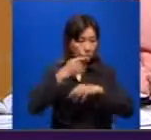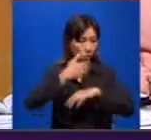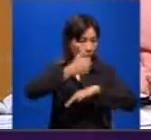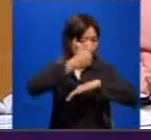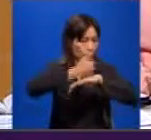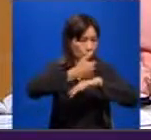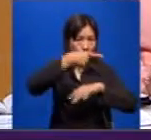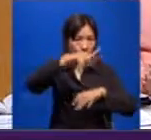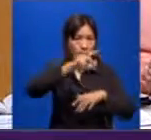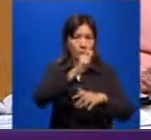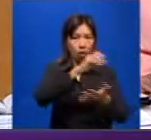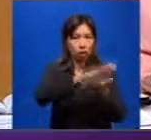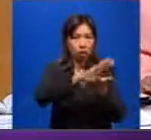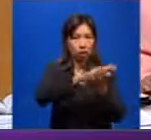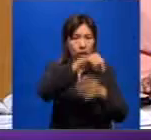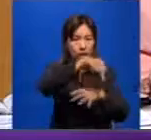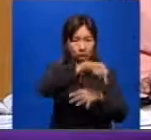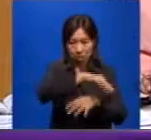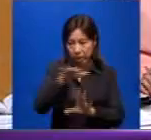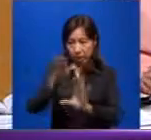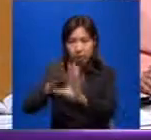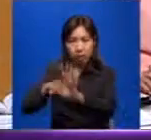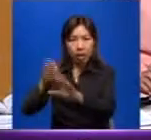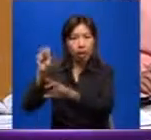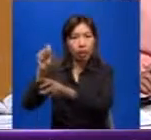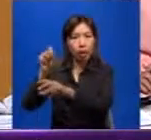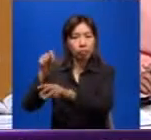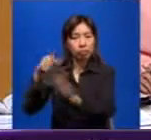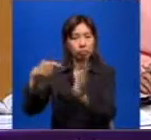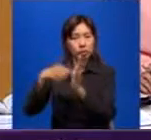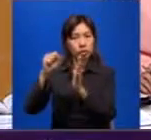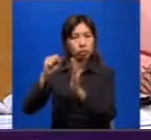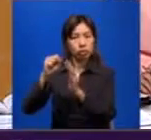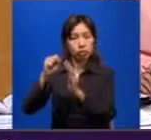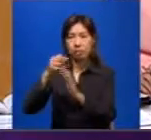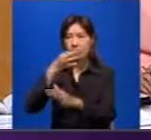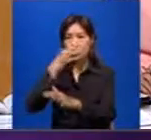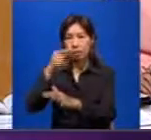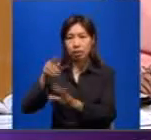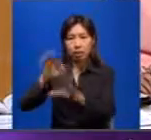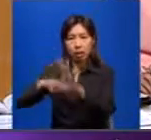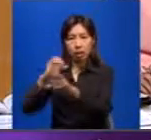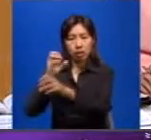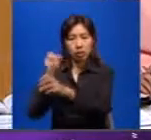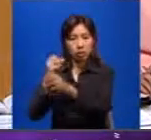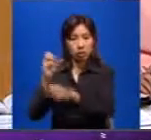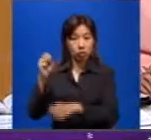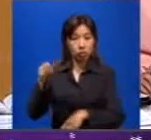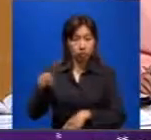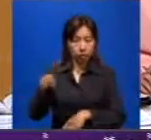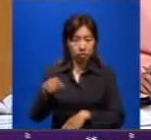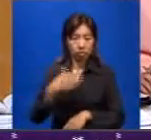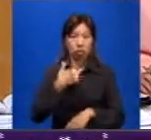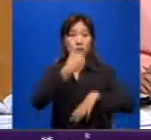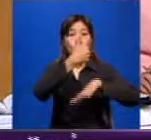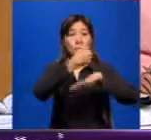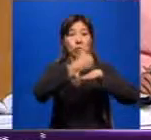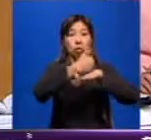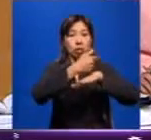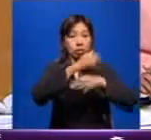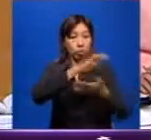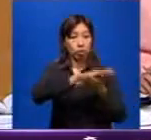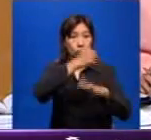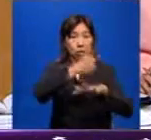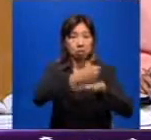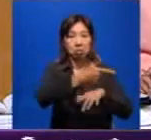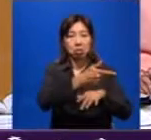อยู่ในสนามสอบด้วยที่จังหวัดสมุทรสาครนะคะล่าสุดเองผู้อำนวยการโรงเรียนบ้านหนองไทรที่ไปสอบครูผู้ช่วยในสนามสอบจังหวัดสมุทรสาครก็